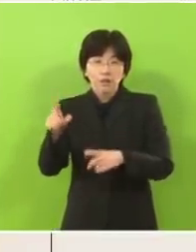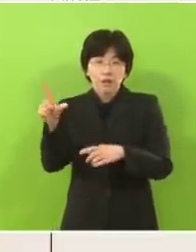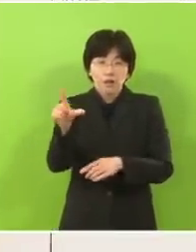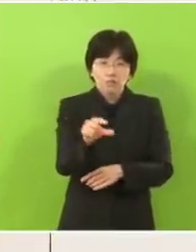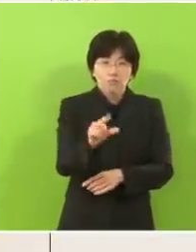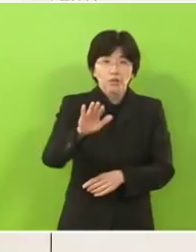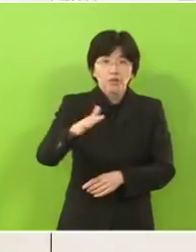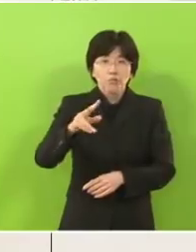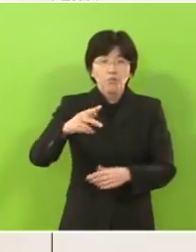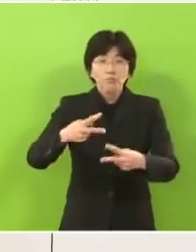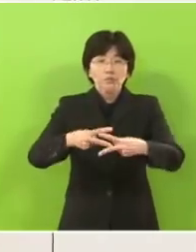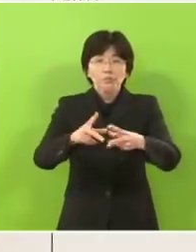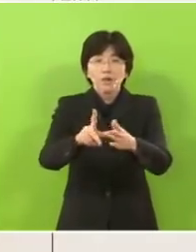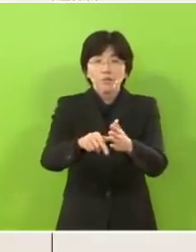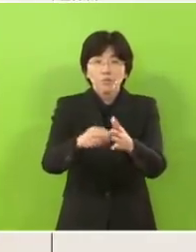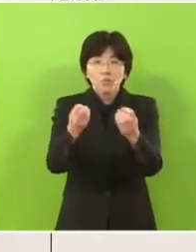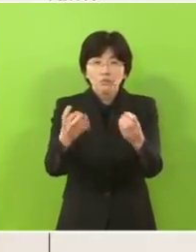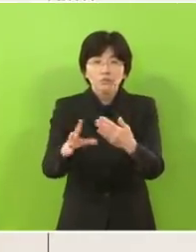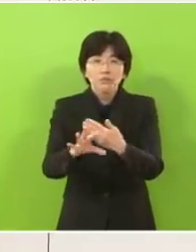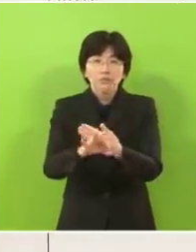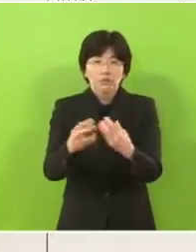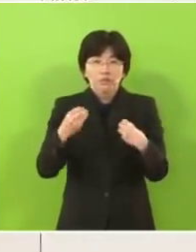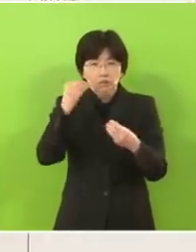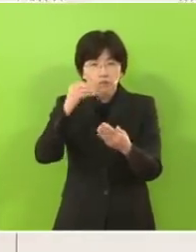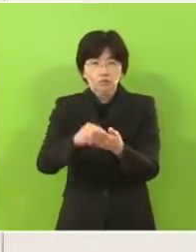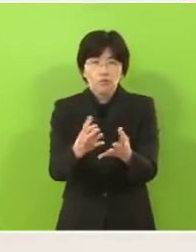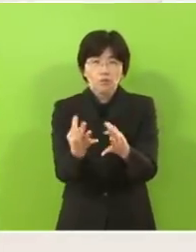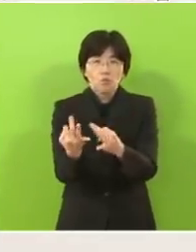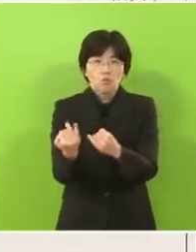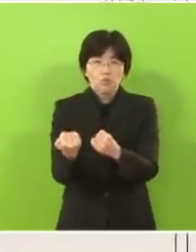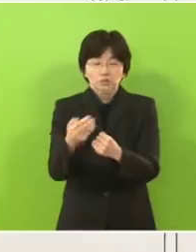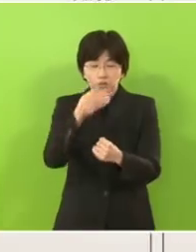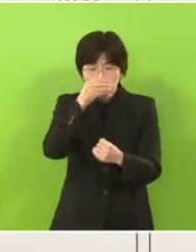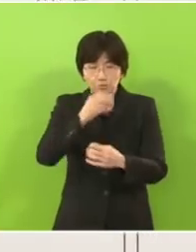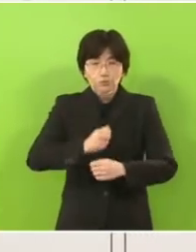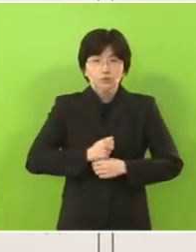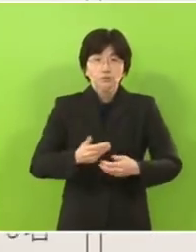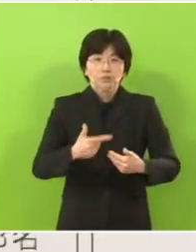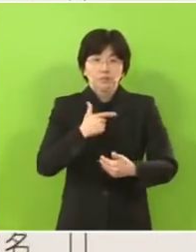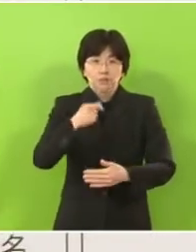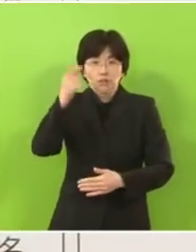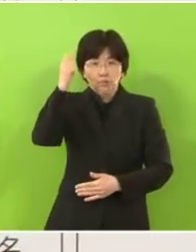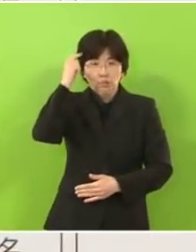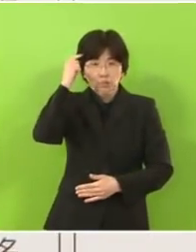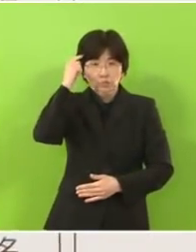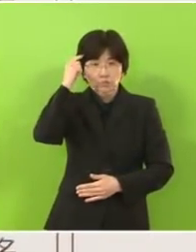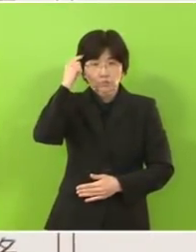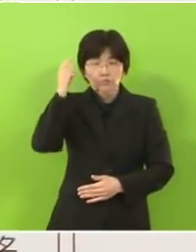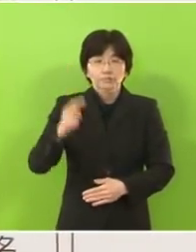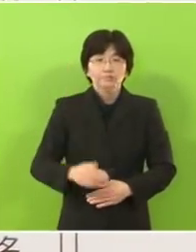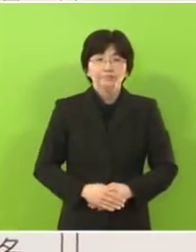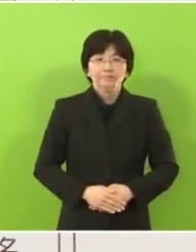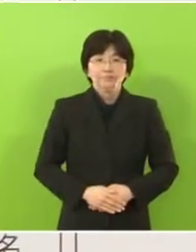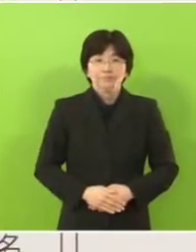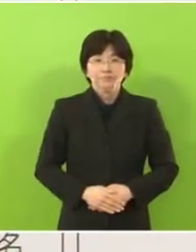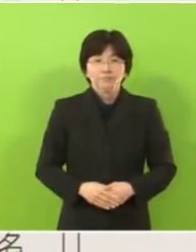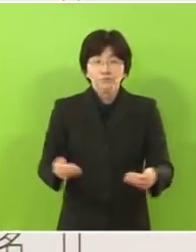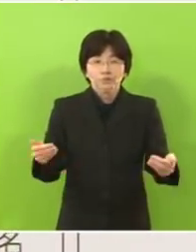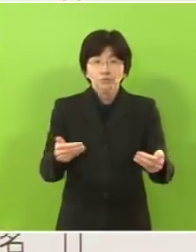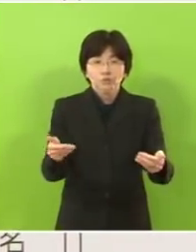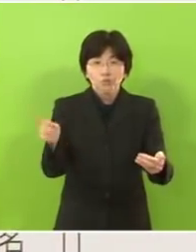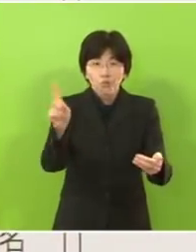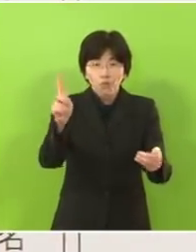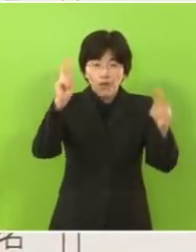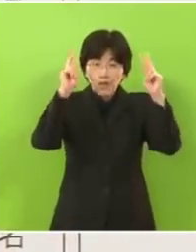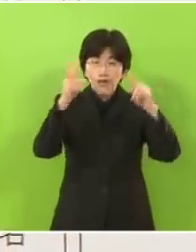が新居浜市の場合も新規が多くなっておりますので十分に気をつけていただきたいと思います職業は